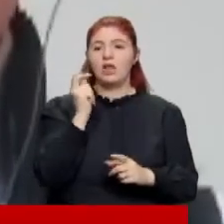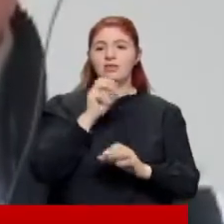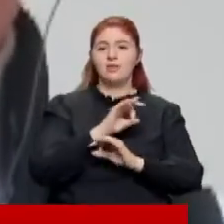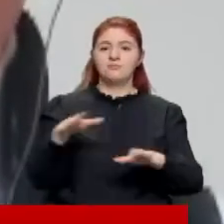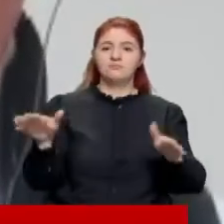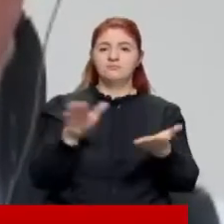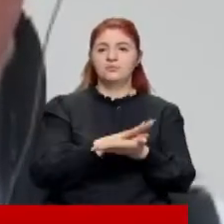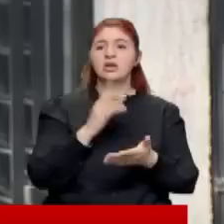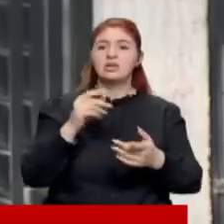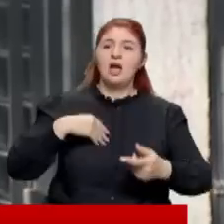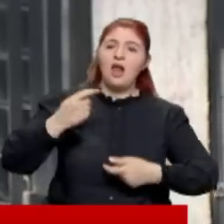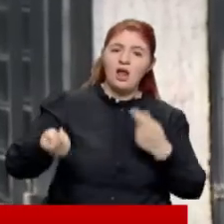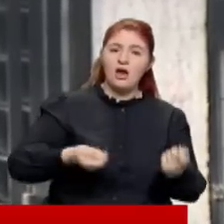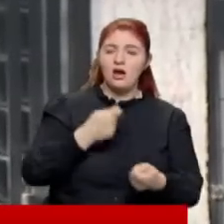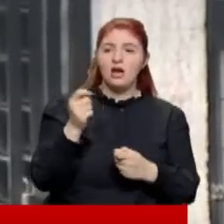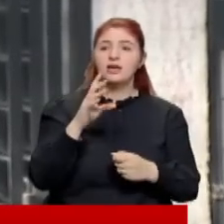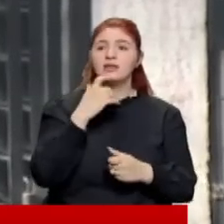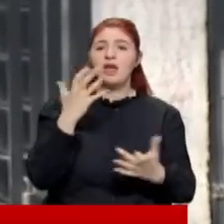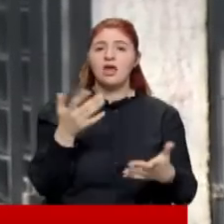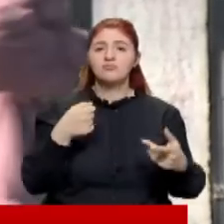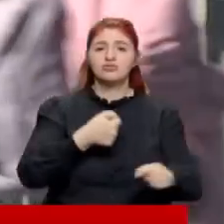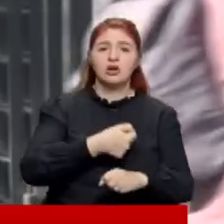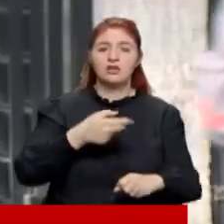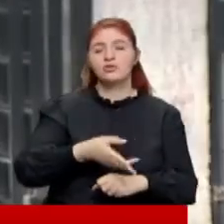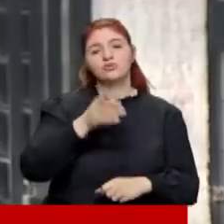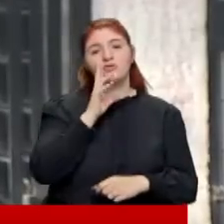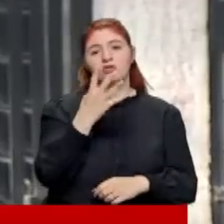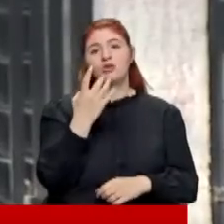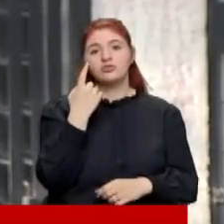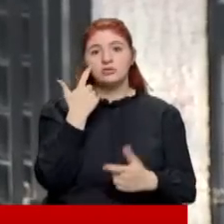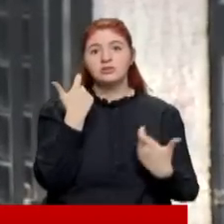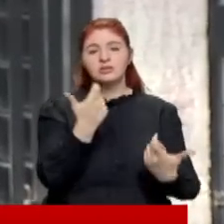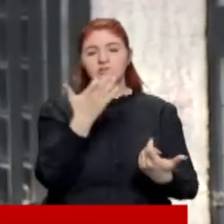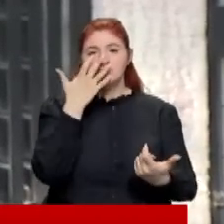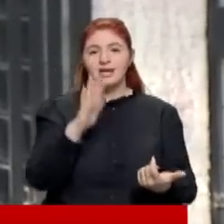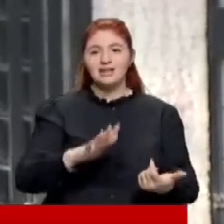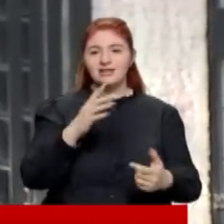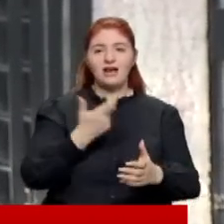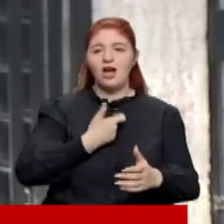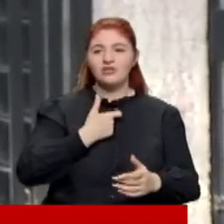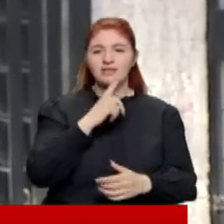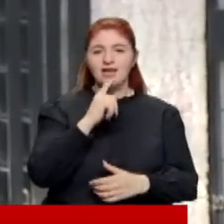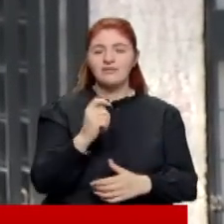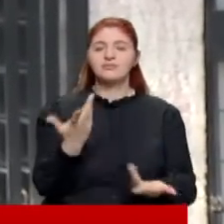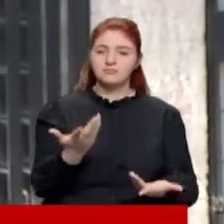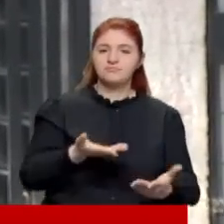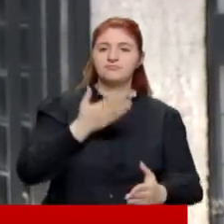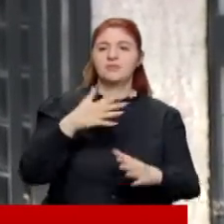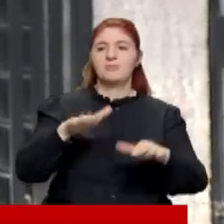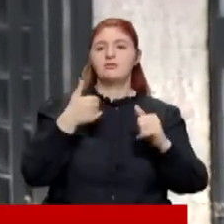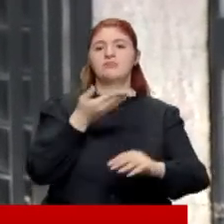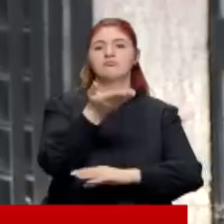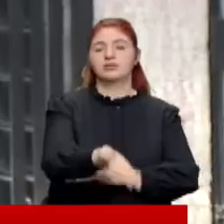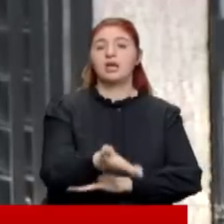tamamlayabilmek için 40 takla attı. Yıllarca mücadele ettiler. Sonunda dört gözle bekledikleri yasa tasarısı meclise sunuldu. Ama